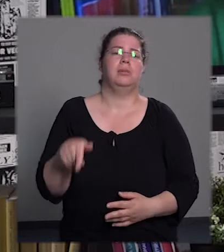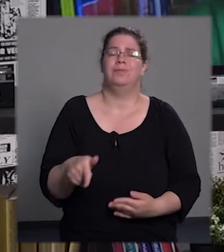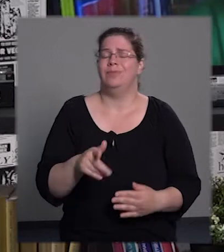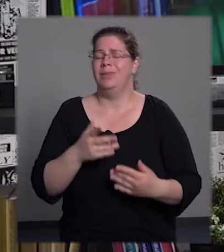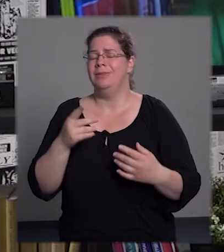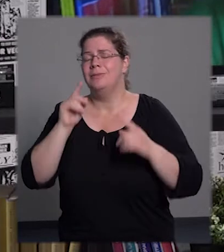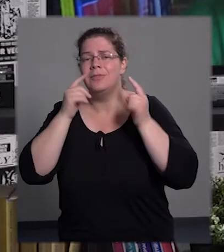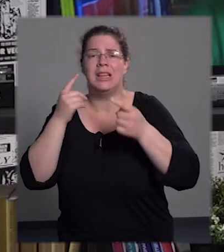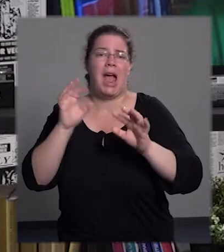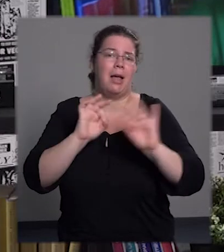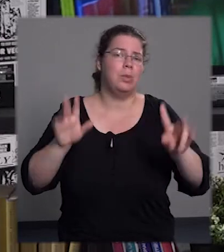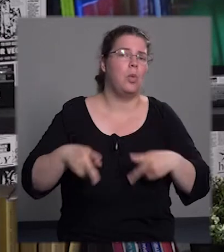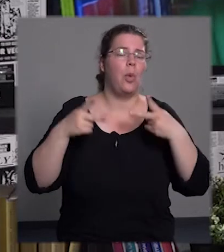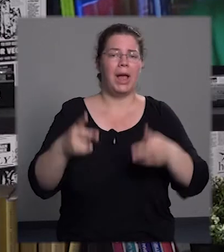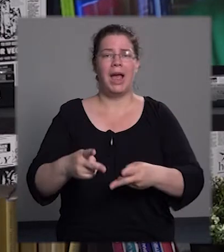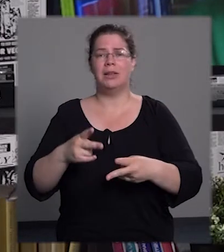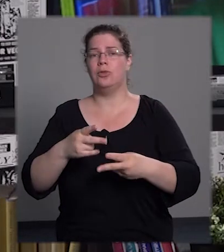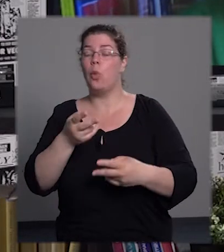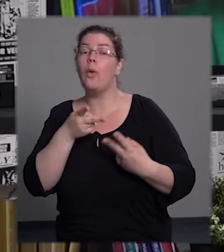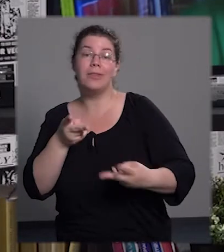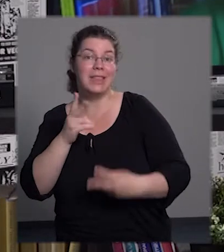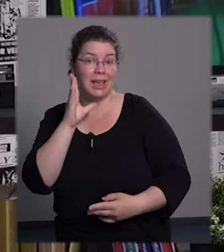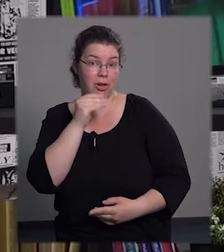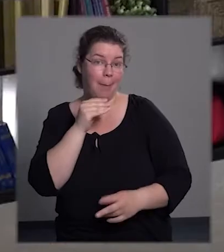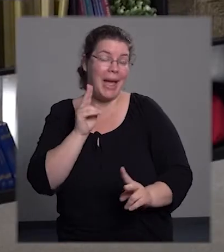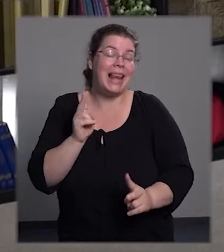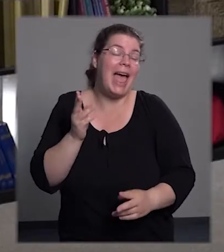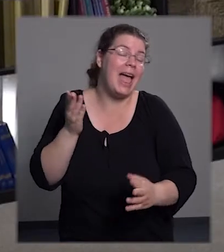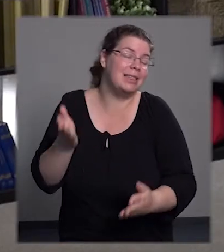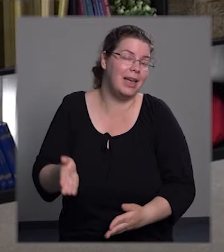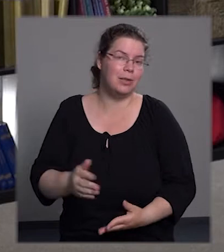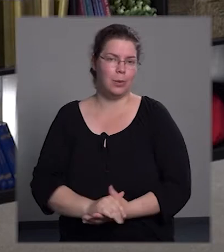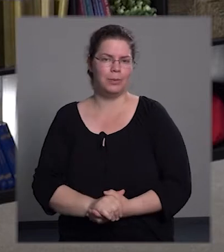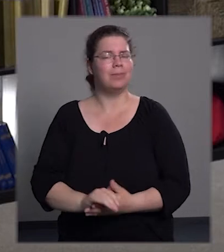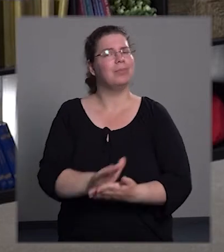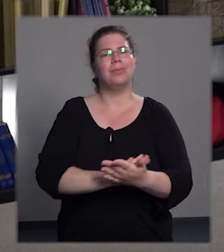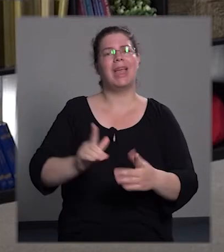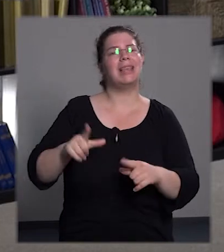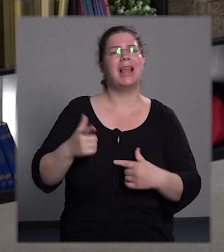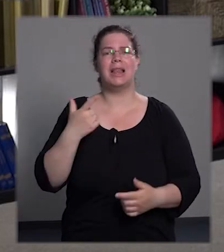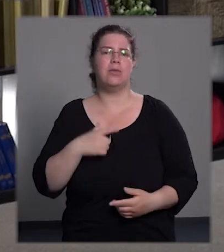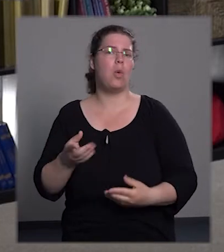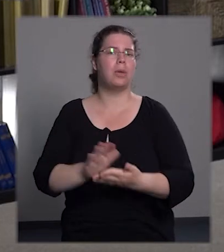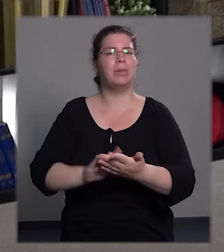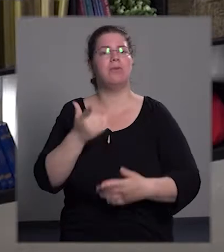vidám, jókedvű és nagyon vicces ember lehetett. Milyen élete volt, milyen volt a pályafutása, mit tudunk?